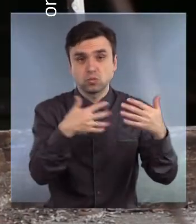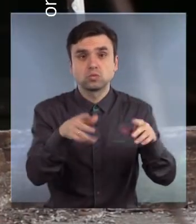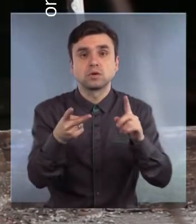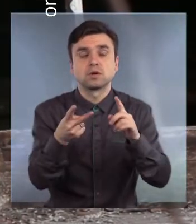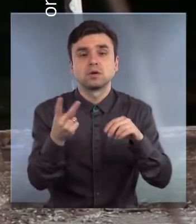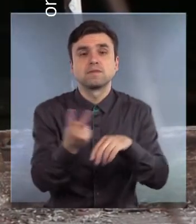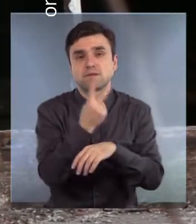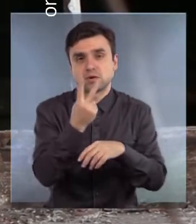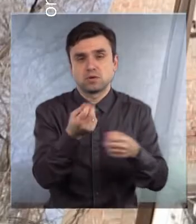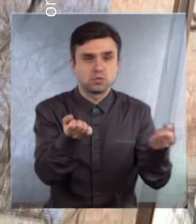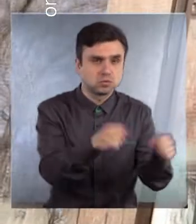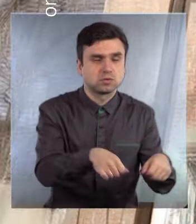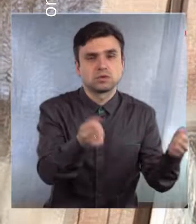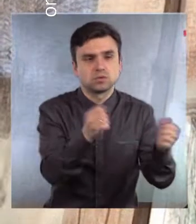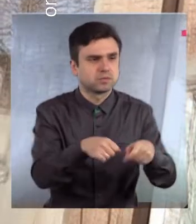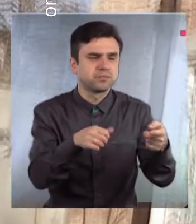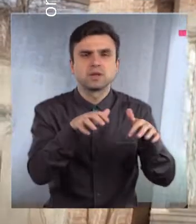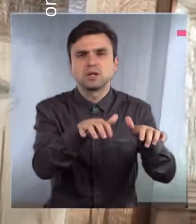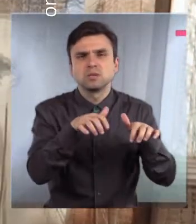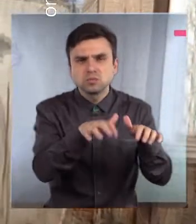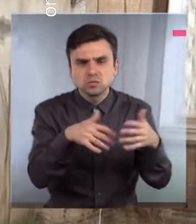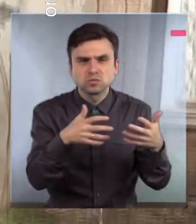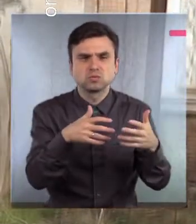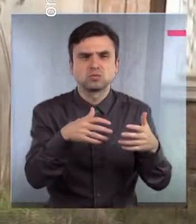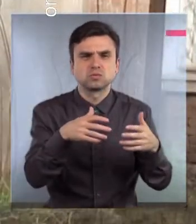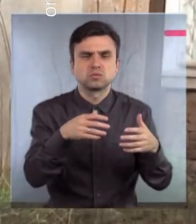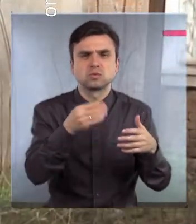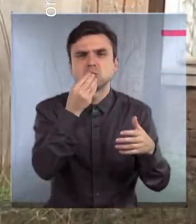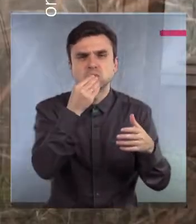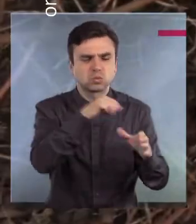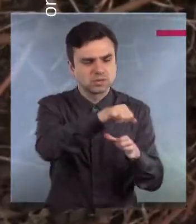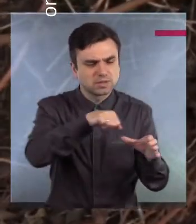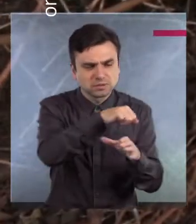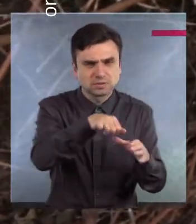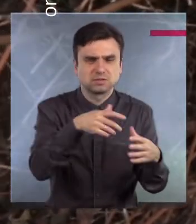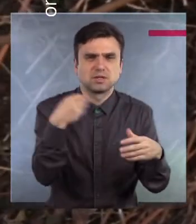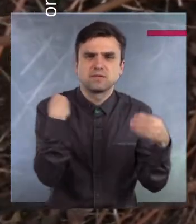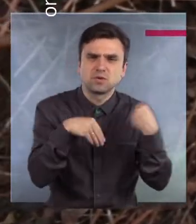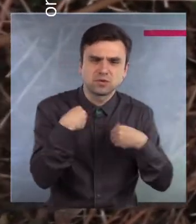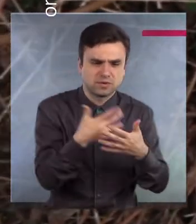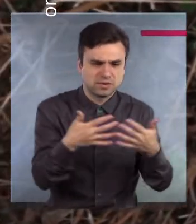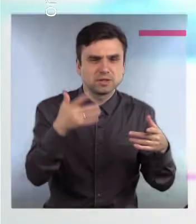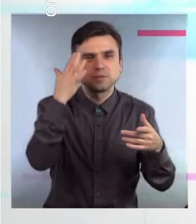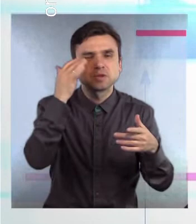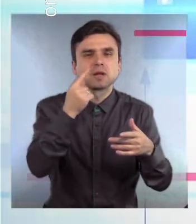який благодійники планували доправити до армійців у зоні проведення операції Об'єднаних сил.